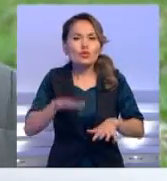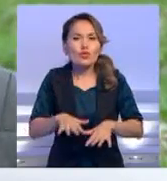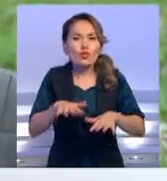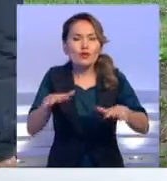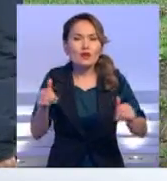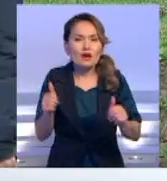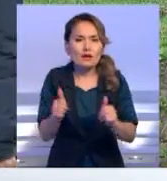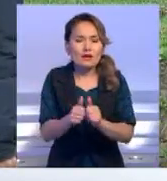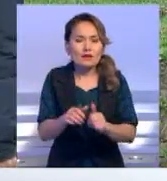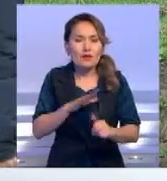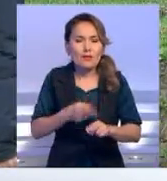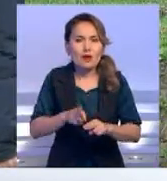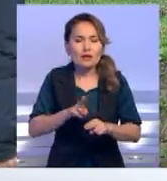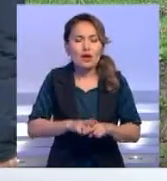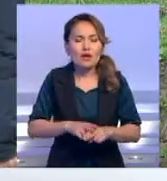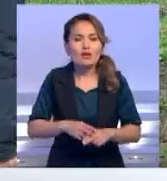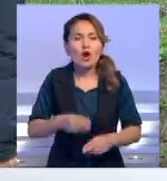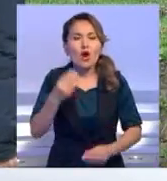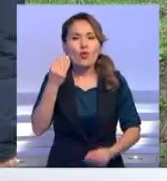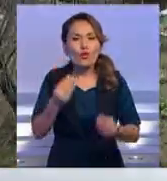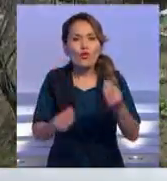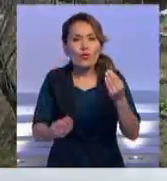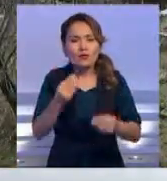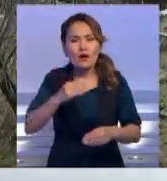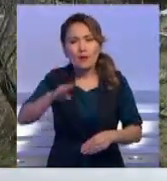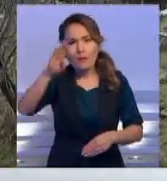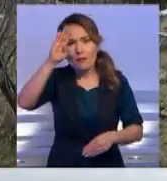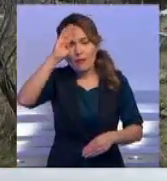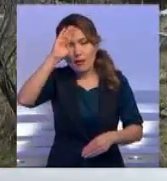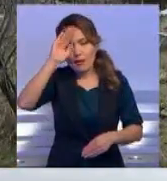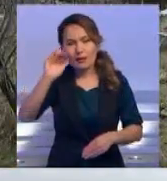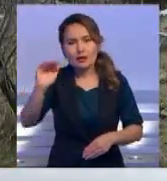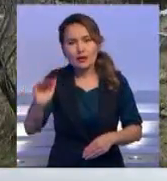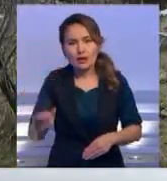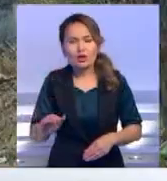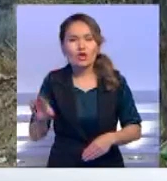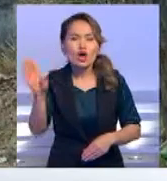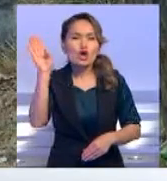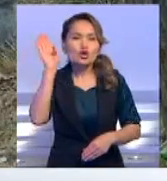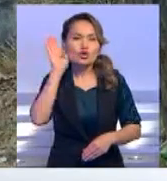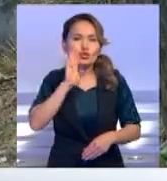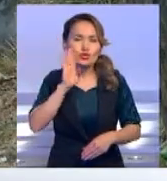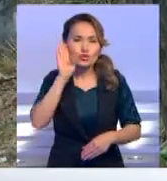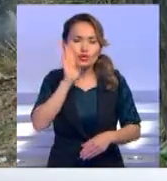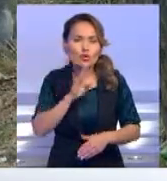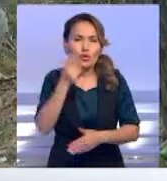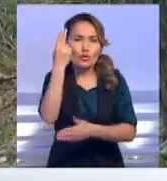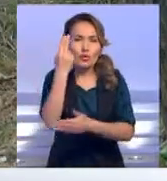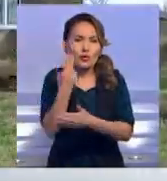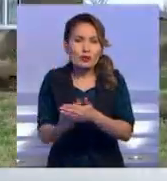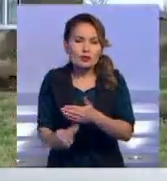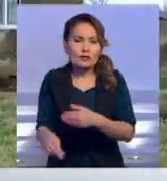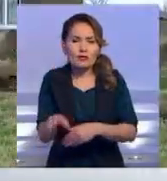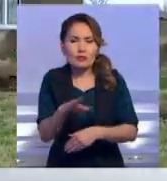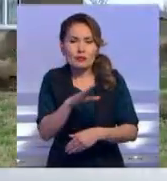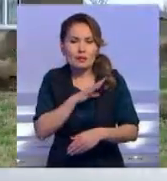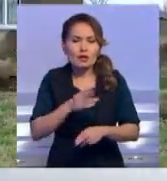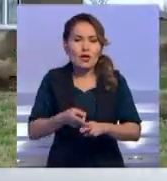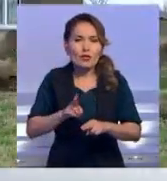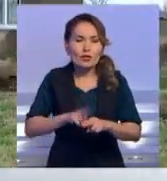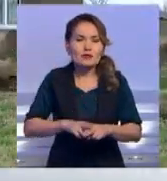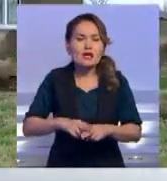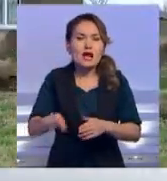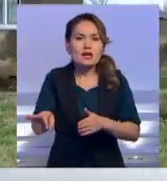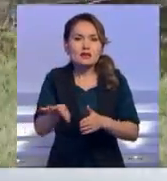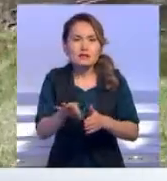маңда ойнап жүрген бір топ баланың ішінде Демежанның көршісі кішкентай Ержан Нұрділлә де бар еді. Ол байқаусызда суға құлап кетеді. Аса уақыт кішкентай